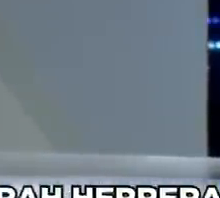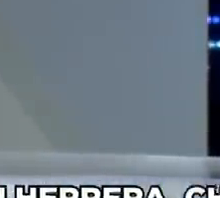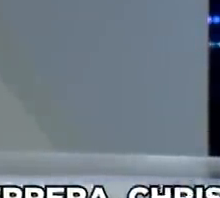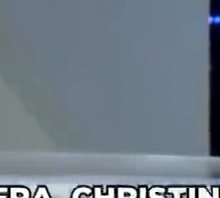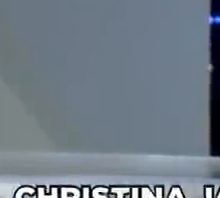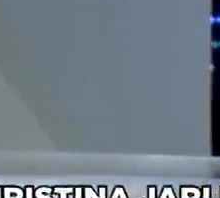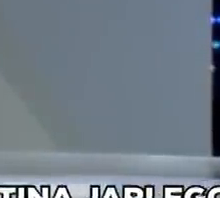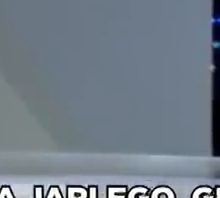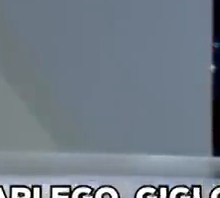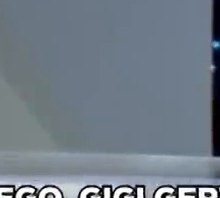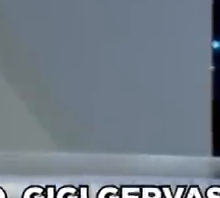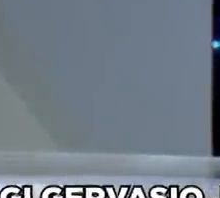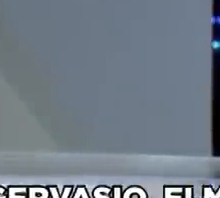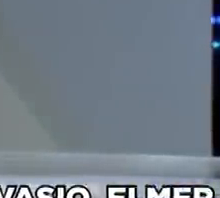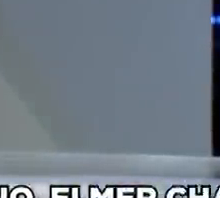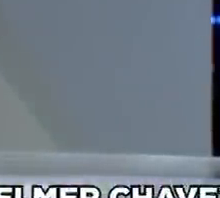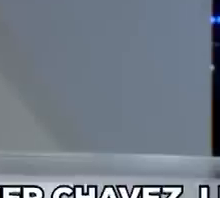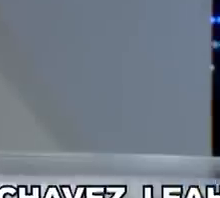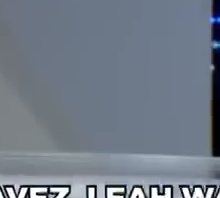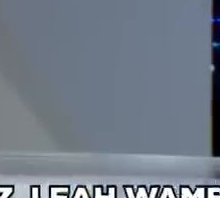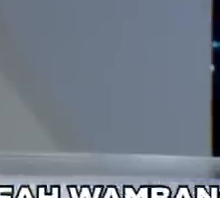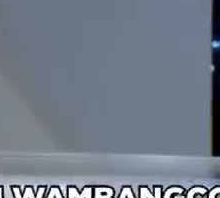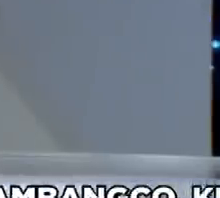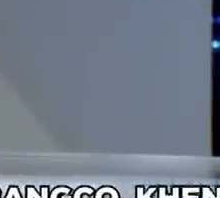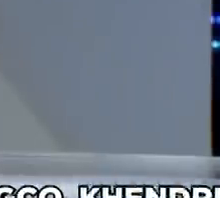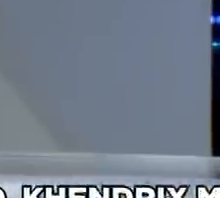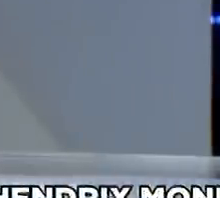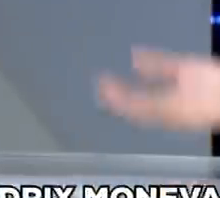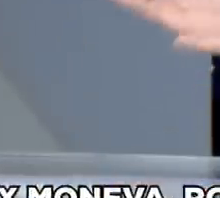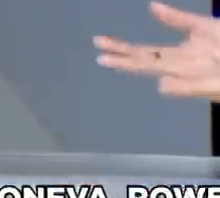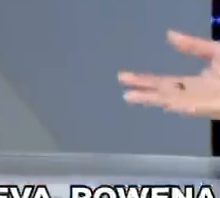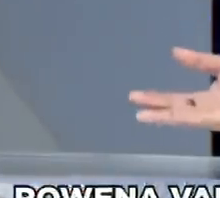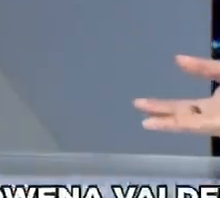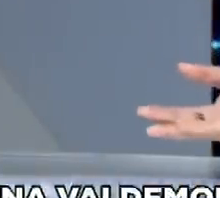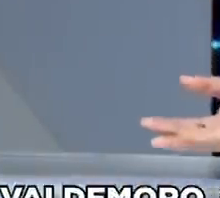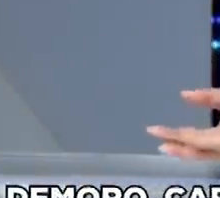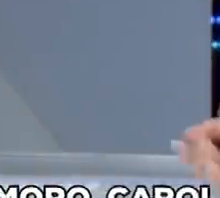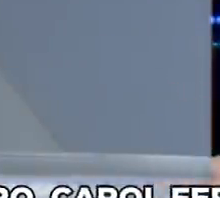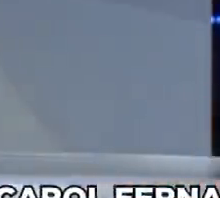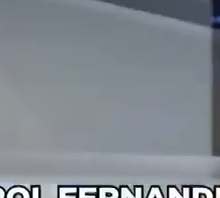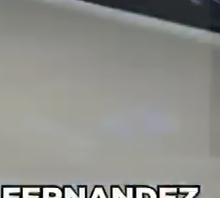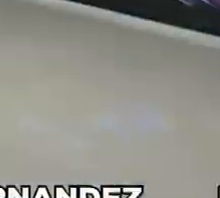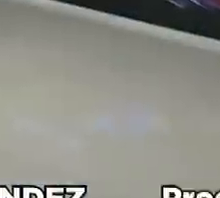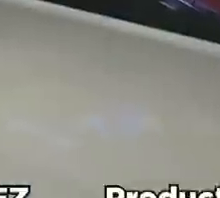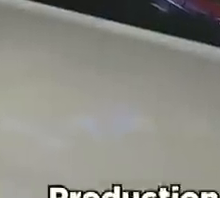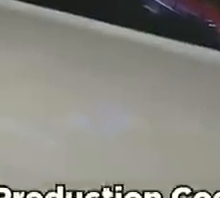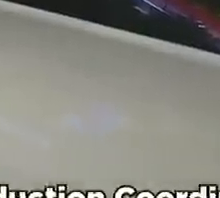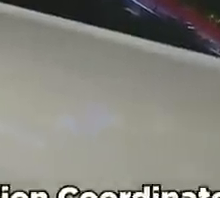kabayan, si Nolly Di Castro. Maraming salamat at magandang gabi! Bayan.